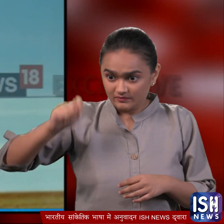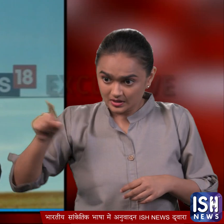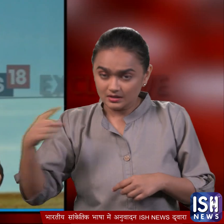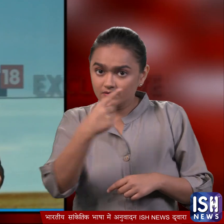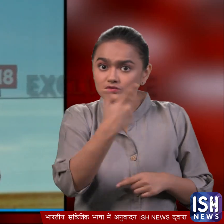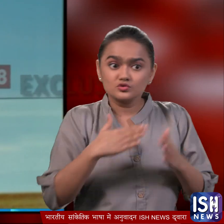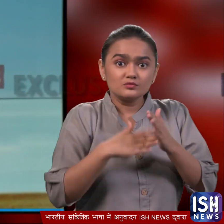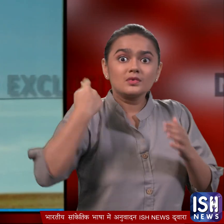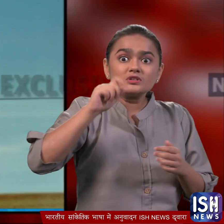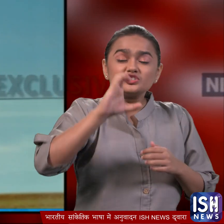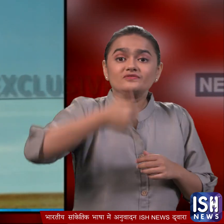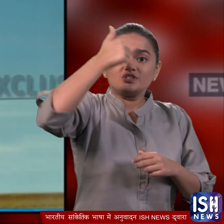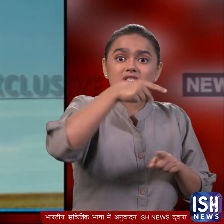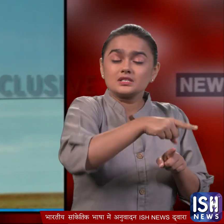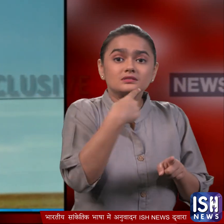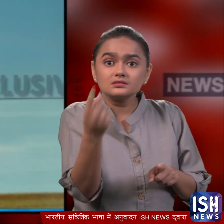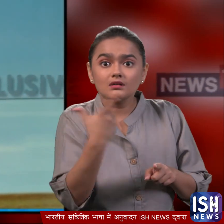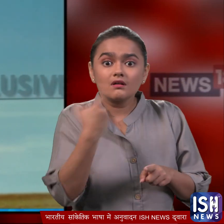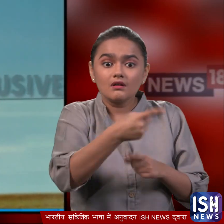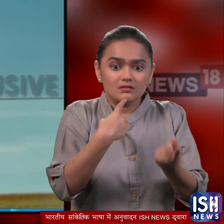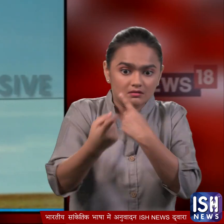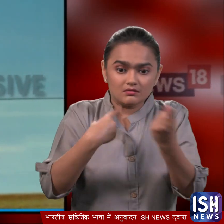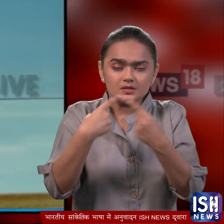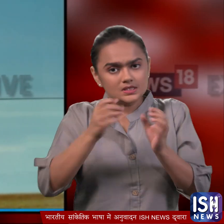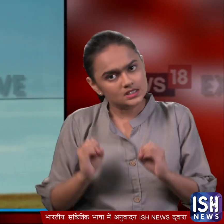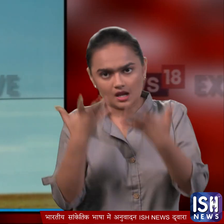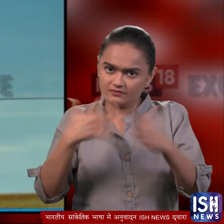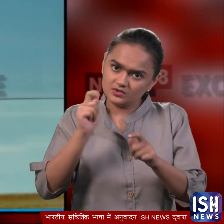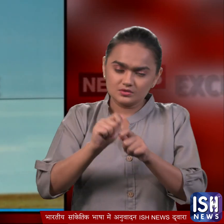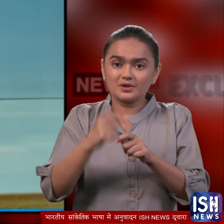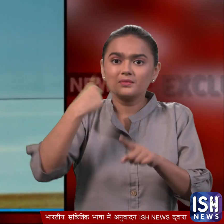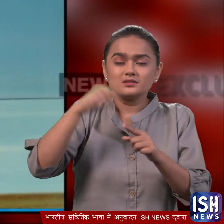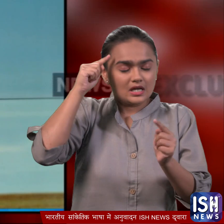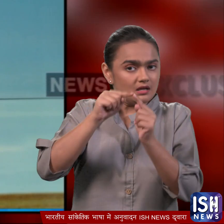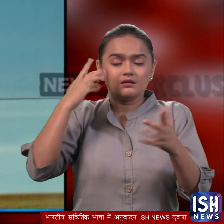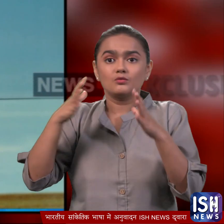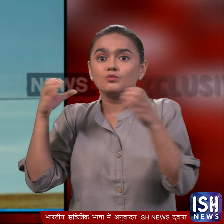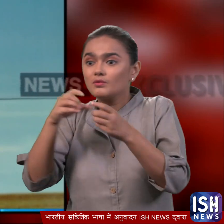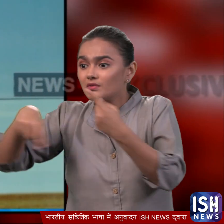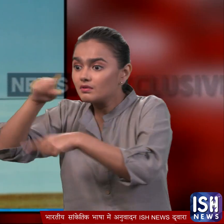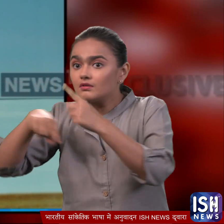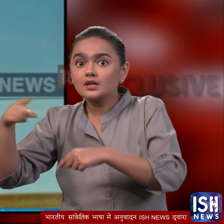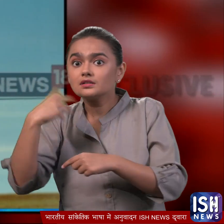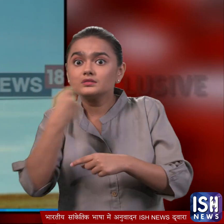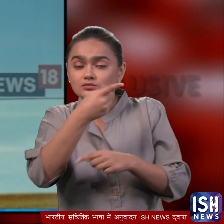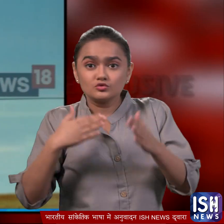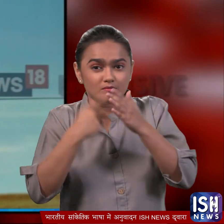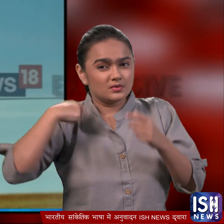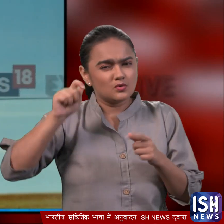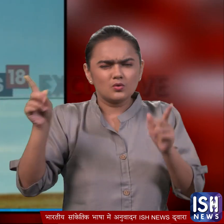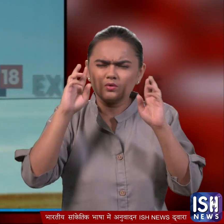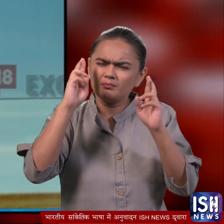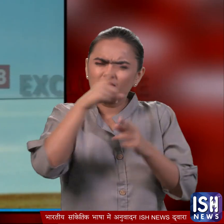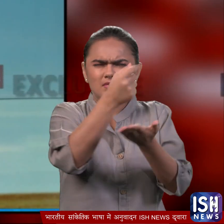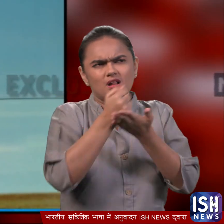का संज्ञान लेते हुए सुप्रीम कोर्ट के चीफ जस्टिस ने इस मामले की सुनवाई शुरू कर दी है और विपक्षी दलों के नेताओं ने भी माना कि सुप्रीम कोर्ट से उनको